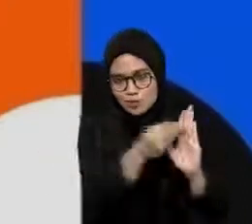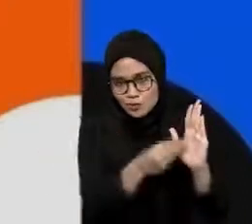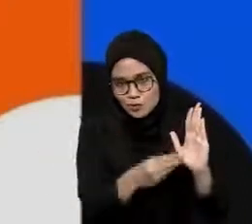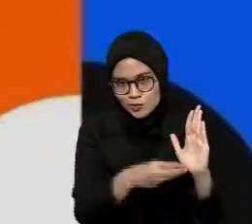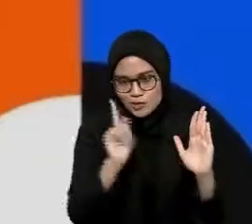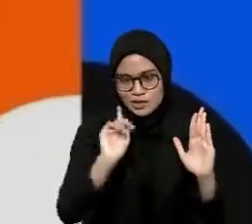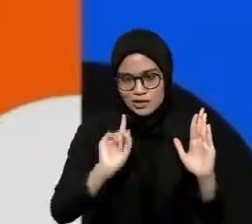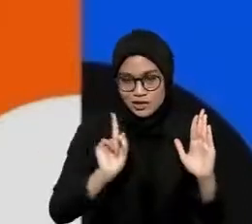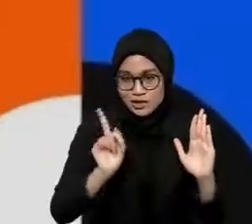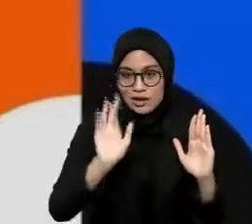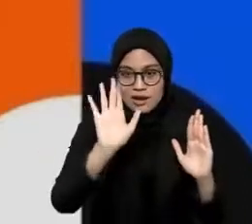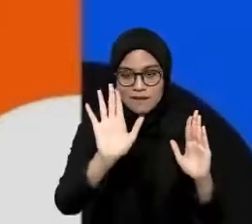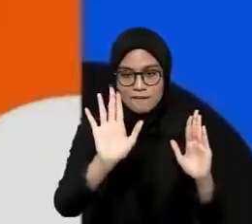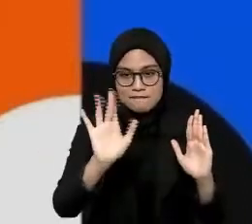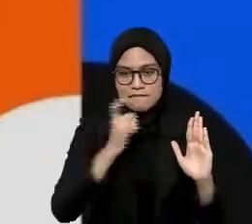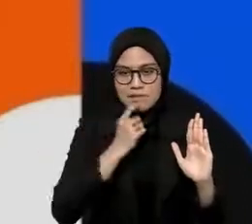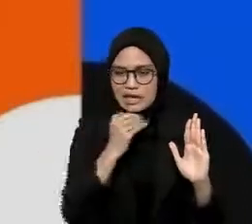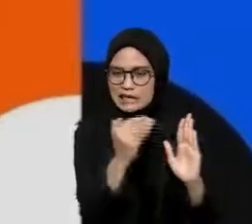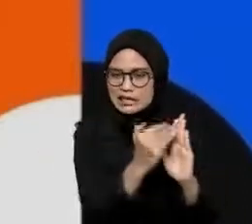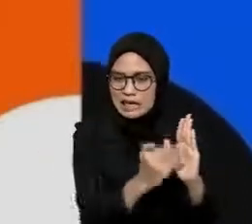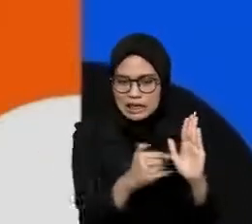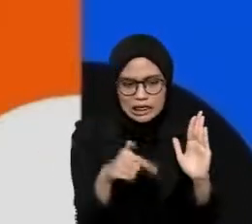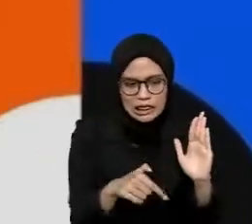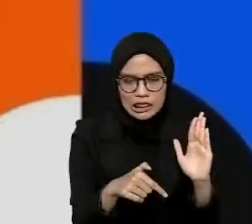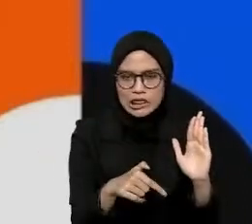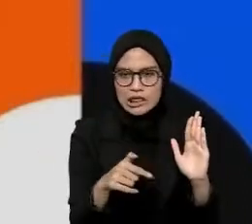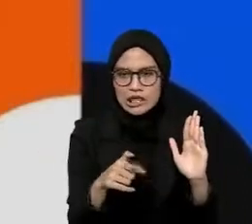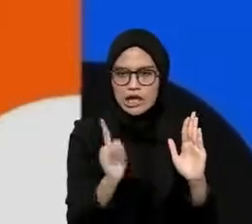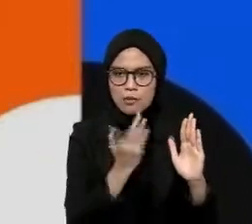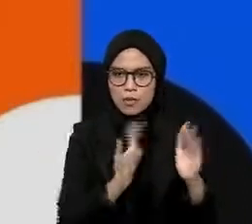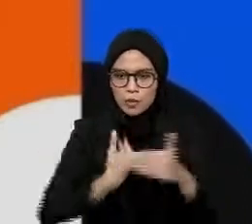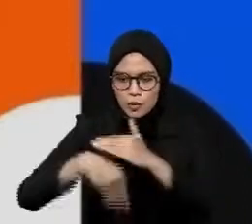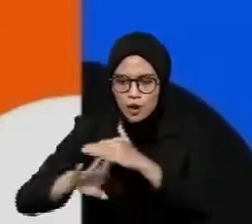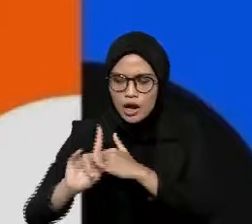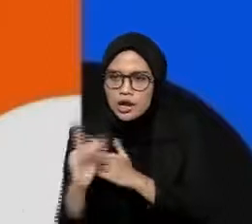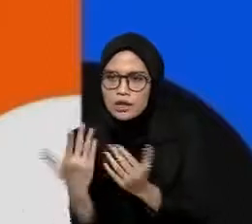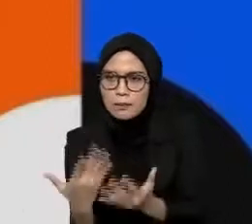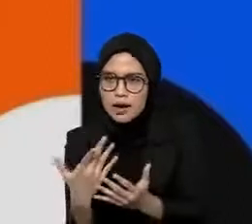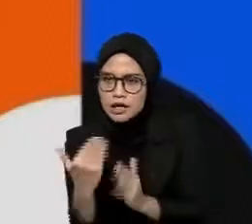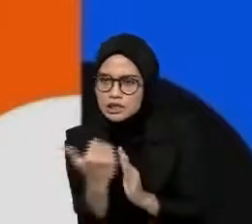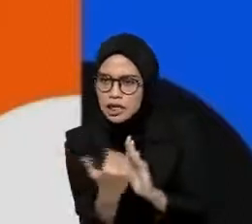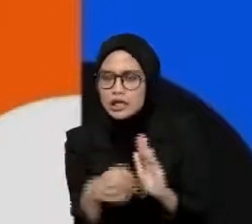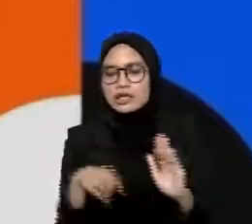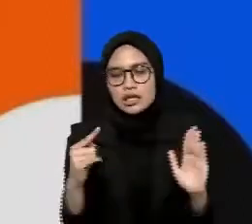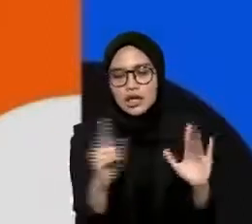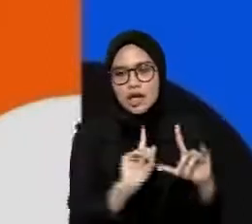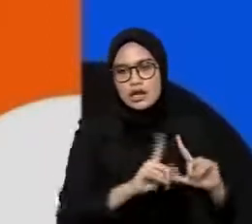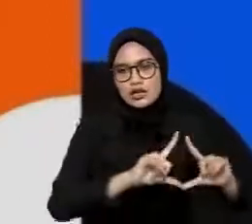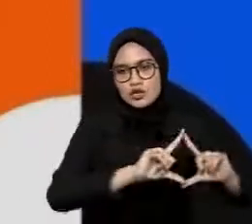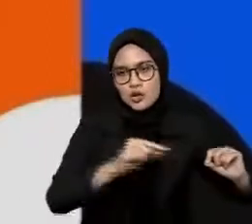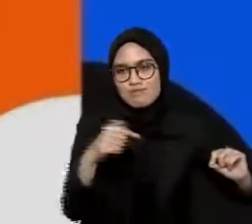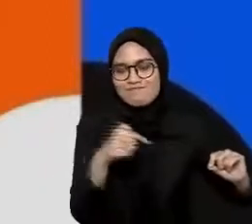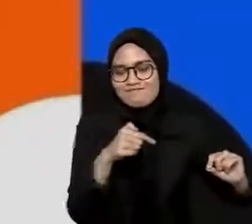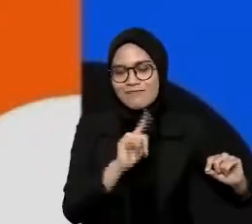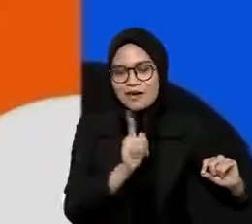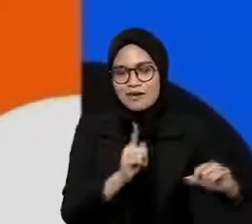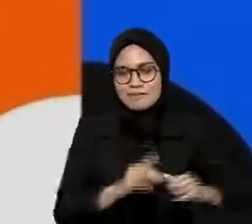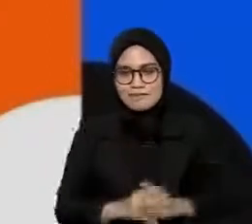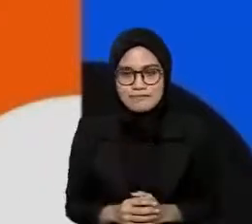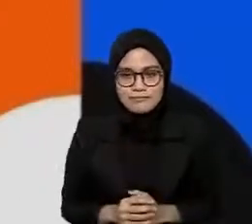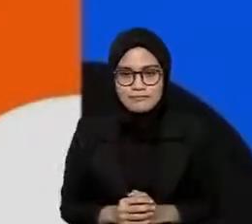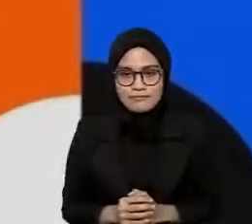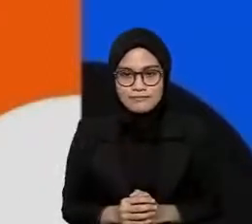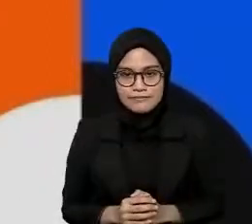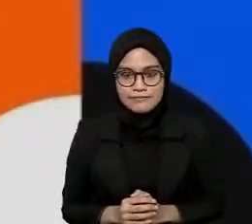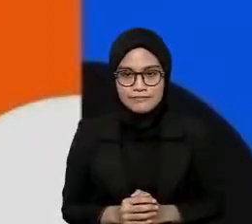yang terkait dengan syarat perjalanan. Kami akan selalu merujuk kepada apa yang ditetapkan oleh Satuan Tugas Penanganan COVID-19 dan